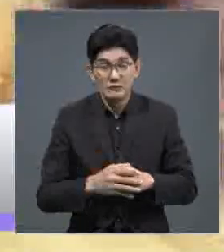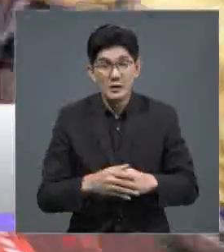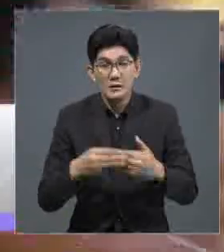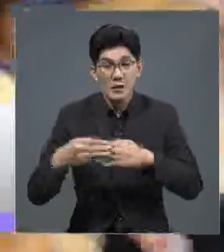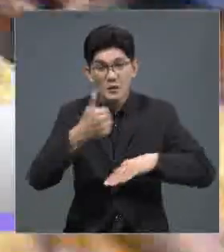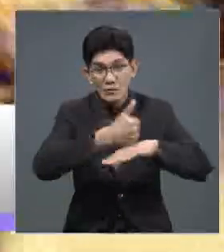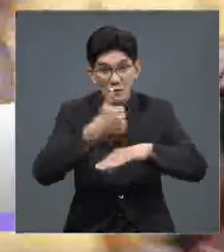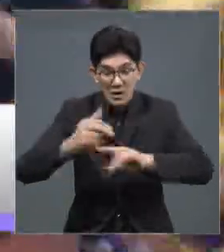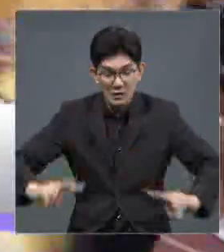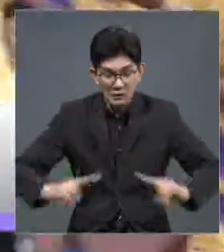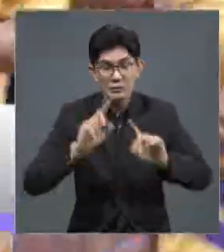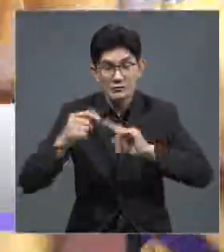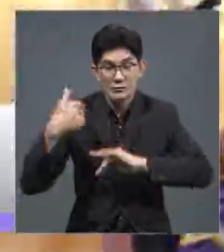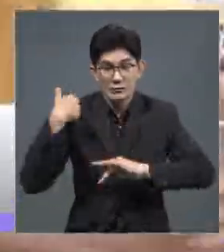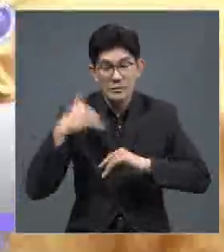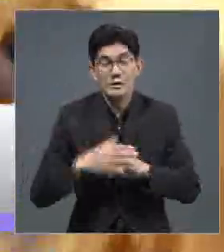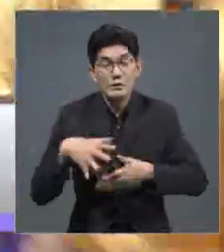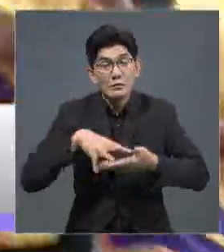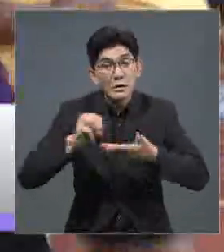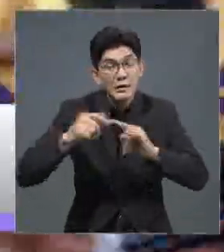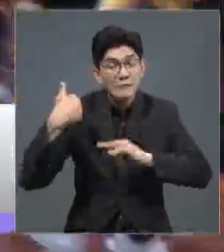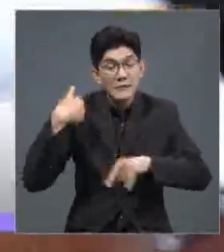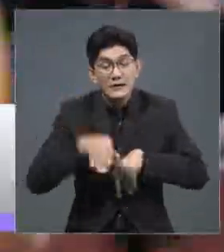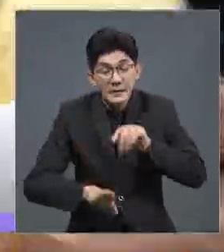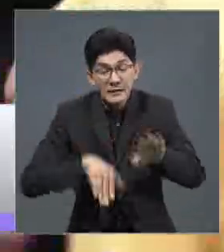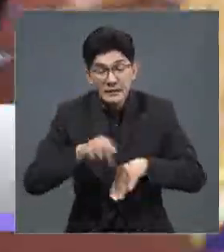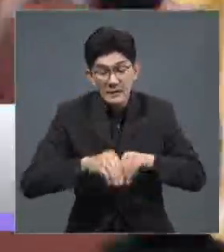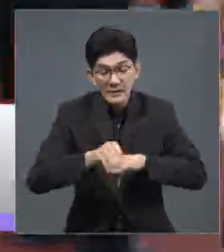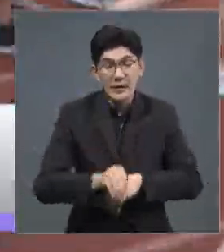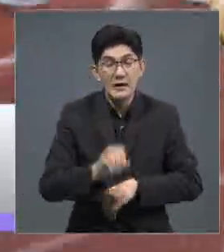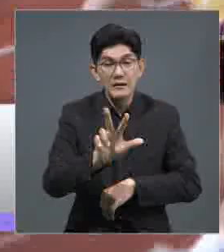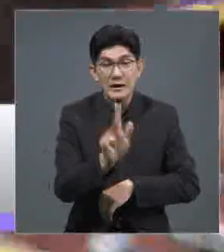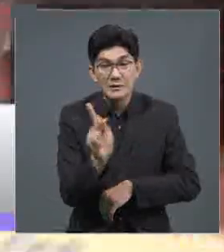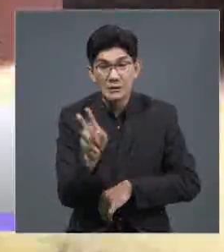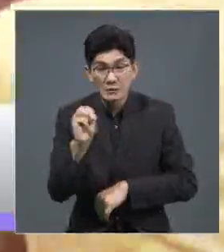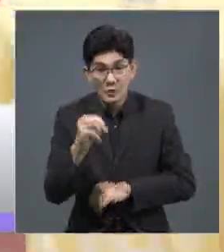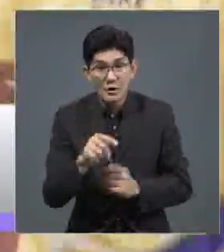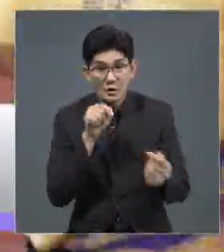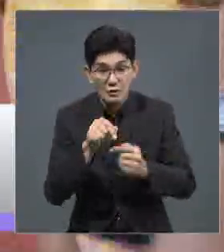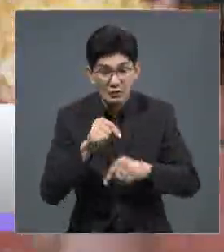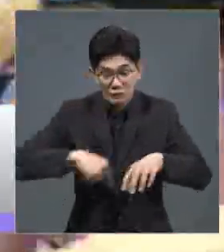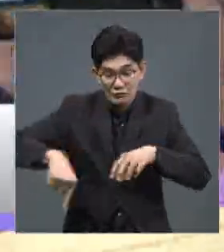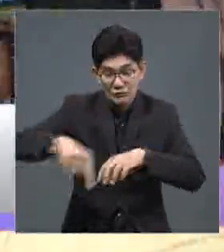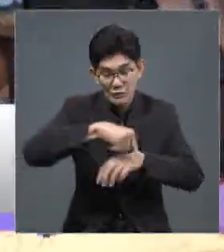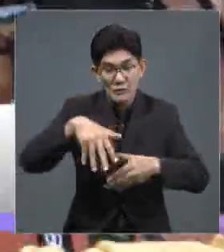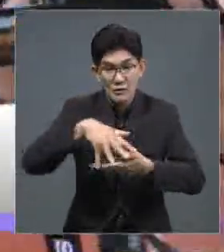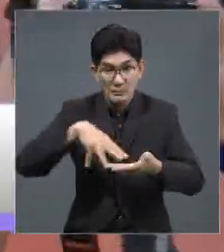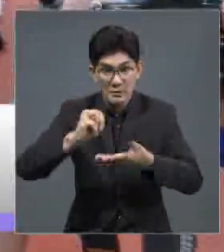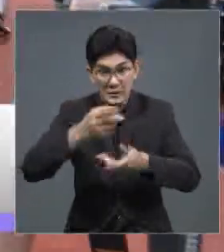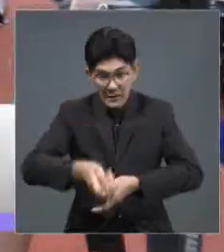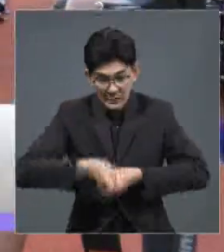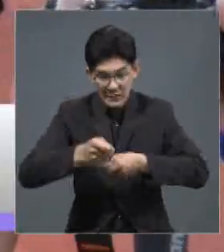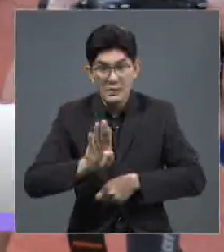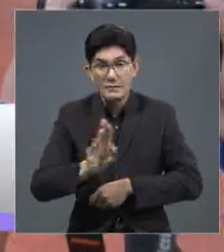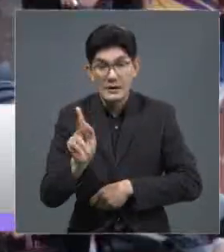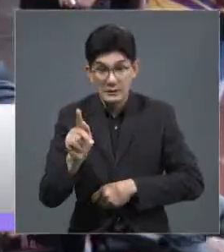อวเนี่ยร่วมนะฮะขบวนเดินเป็นระยะทาง 3กมด้วยนะครับภายใต้พื้นที่รอบๆภายในมหาวิทยาลัยเกษตรศาสตร์